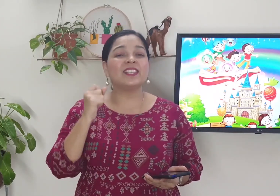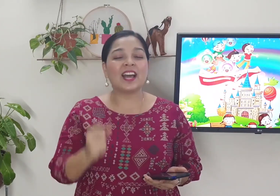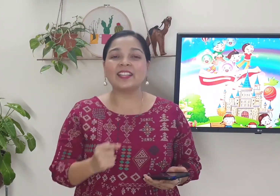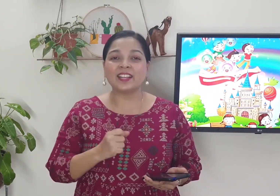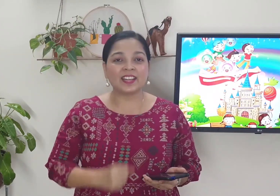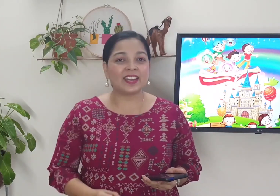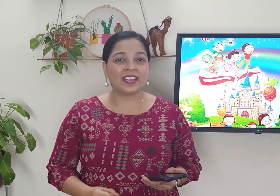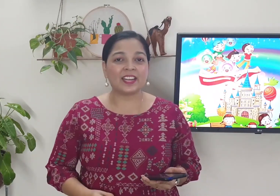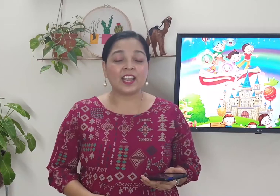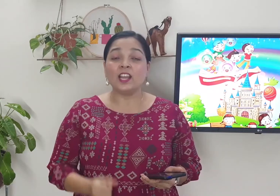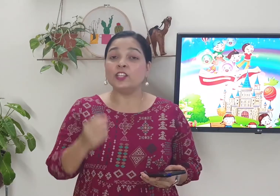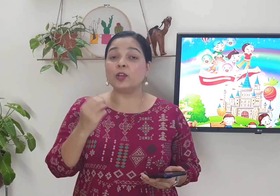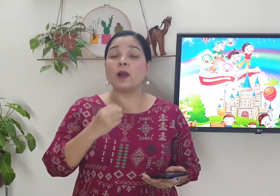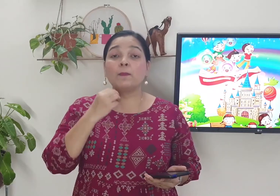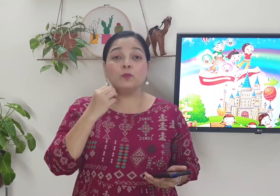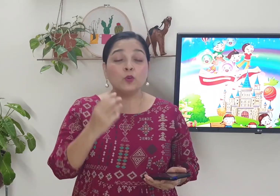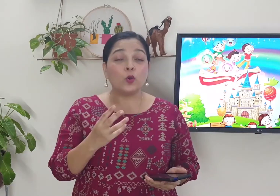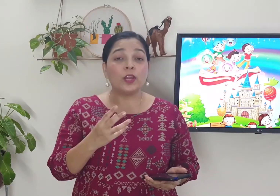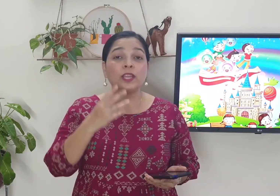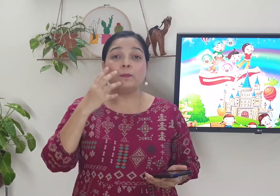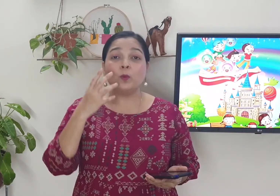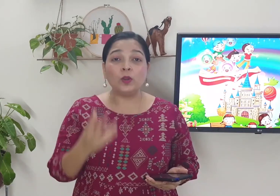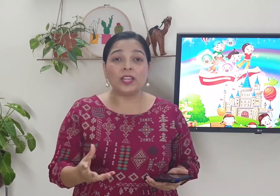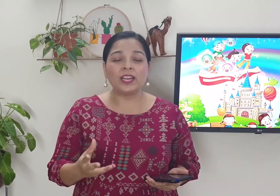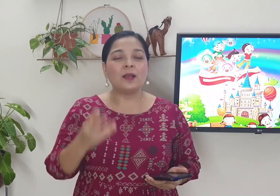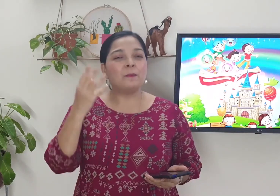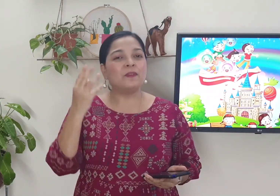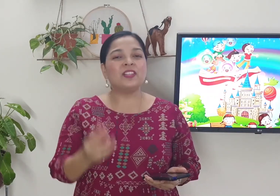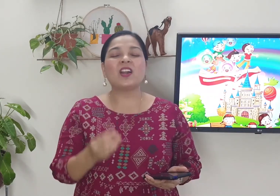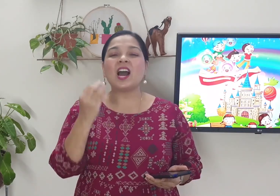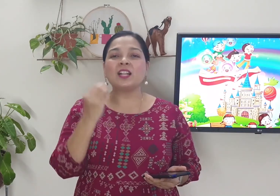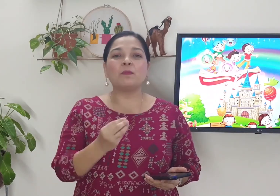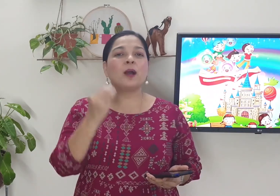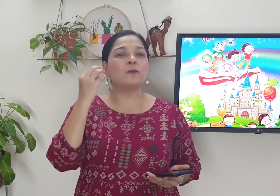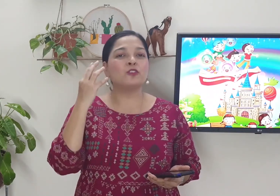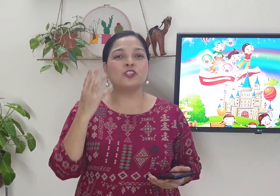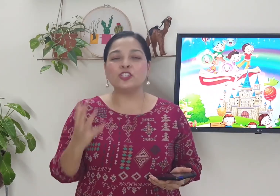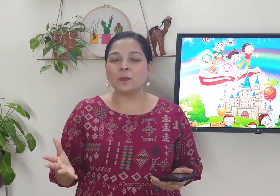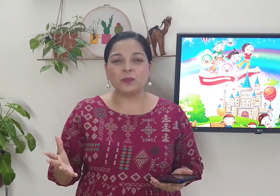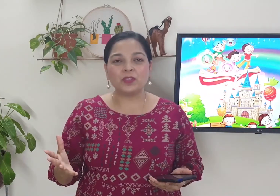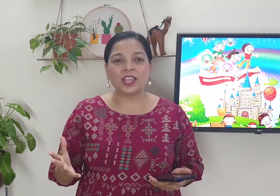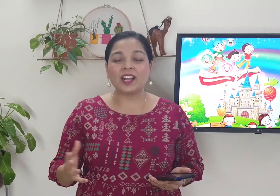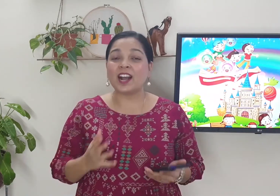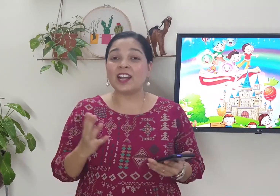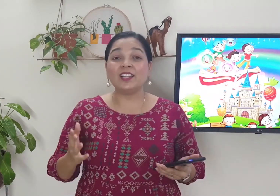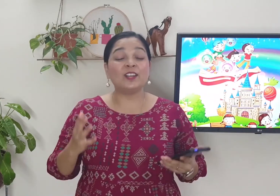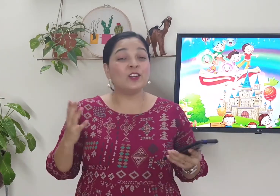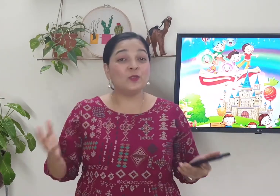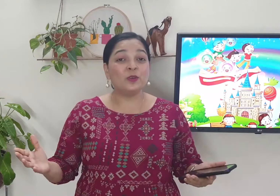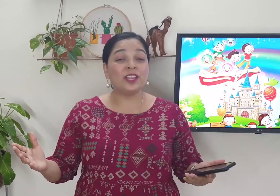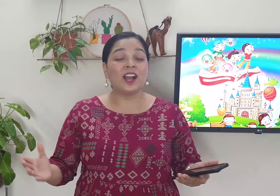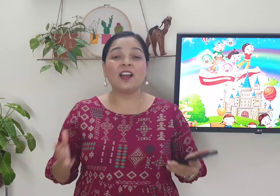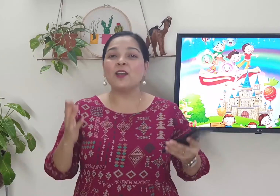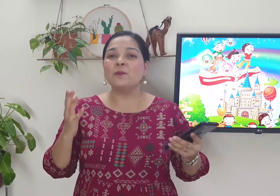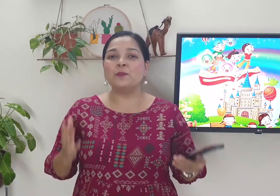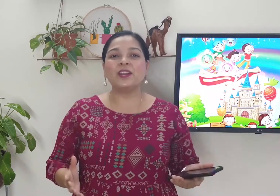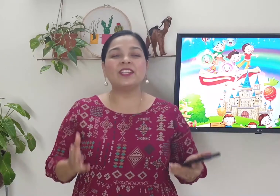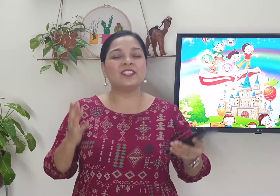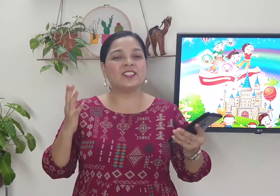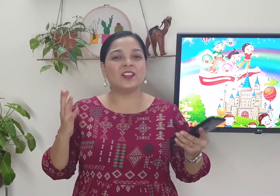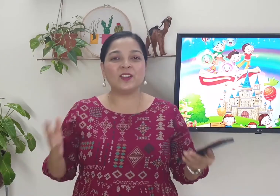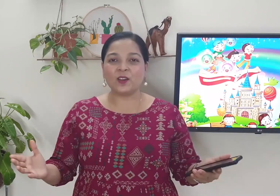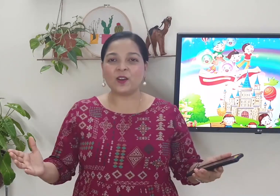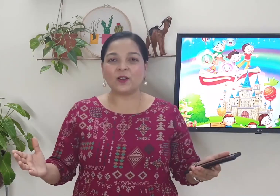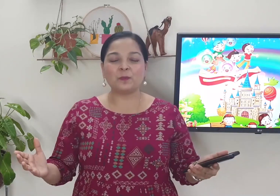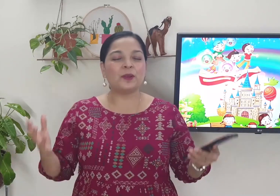आत्मा तुमच्या बरोबर आहे. जेव्हा तुम्ही बोलण्यासाठी तोंड उघडता पवित्र आत्मा तुम्हाला शब्द देईन. प्रेज